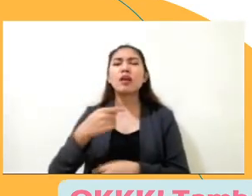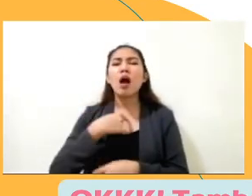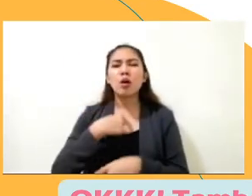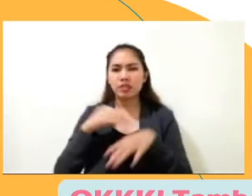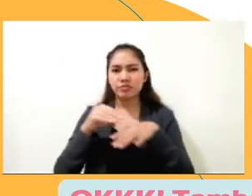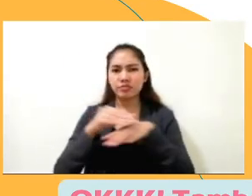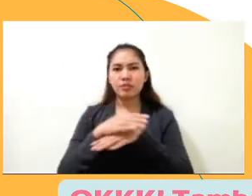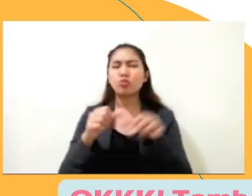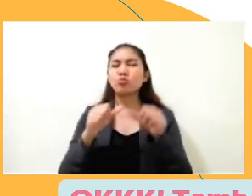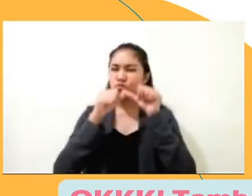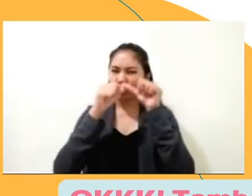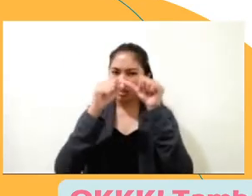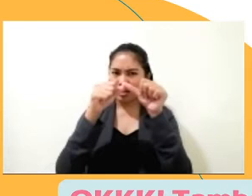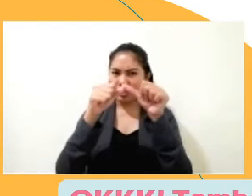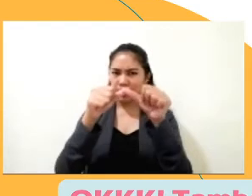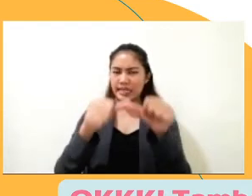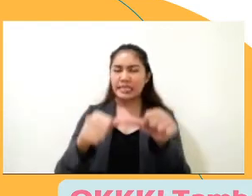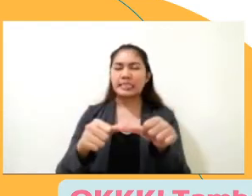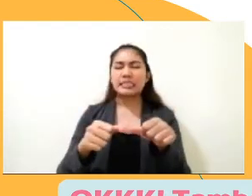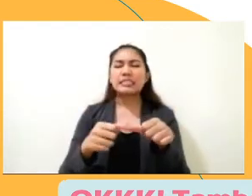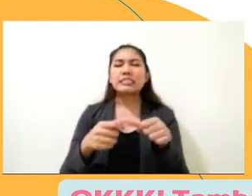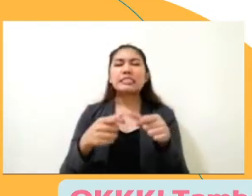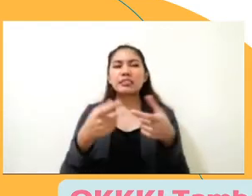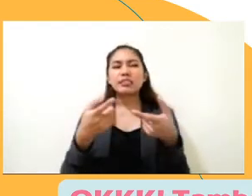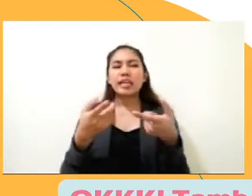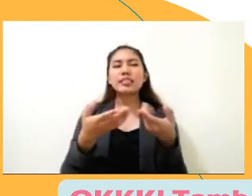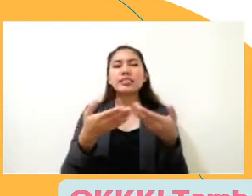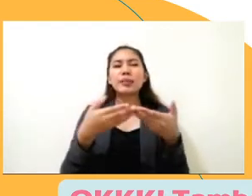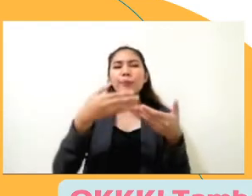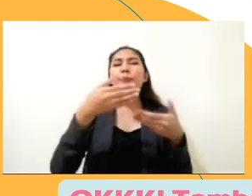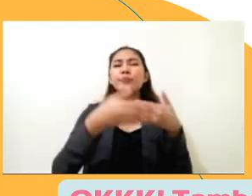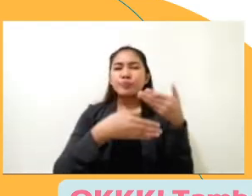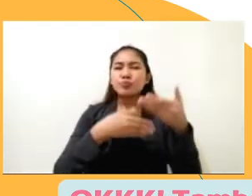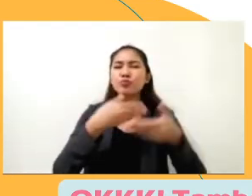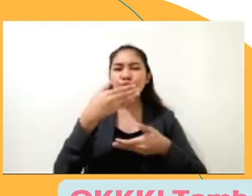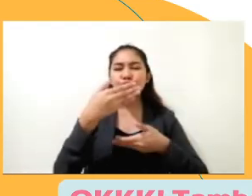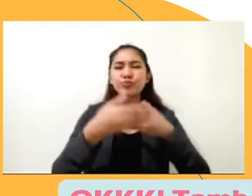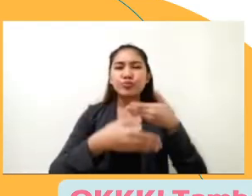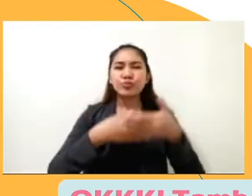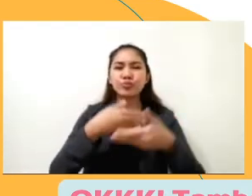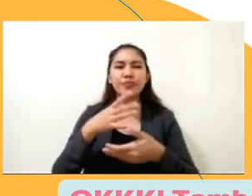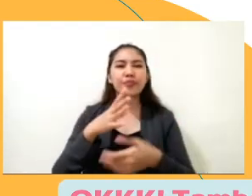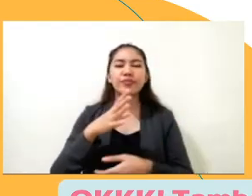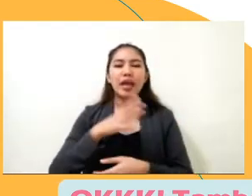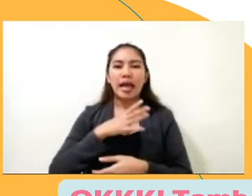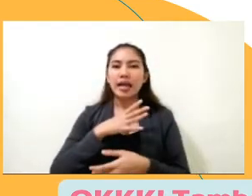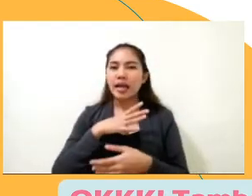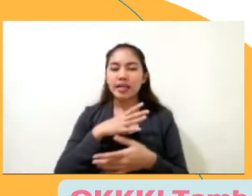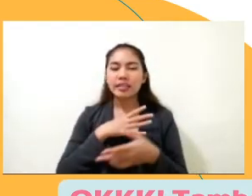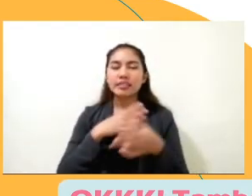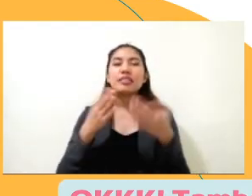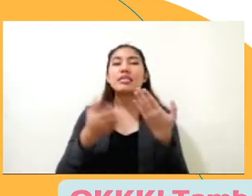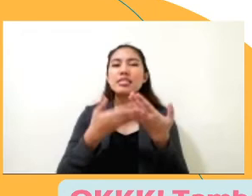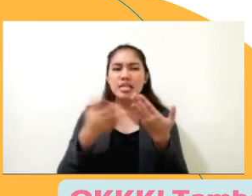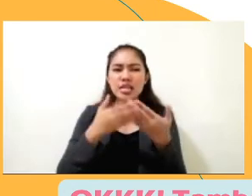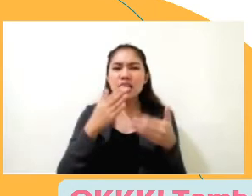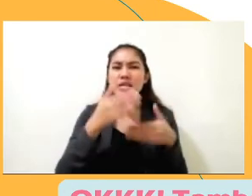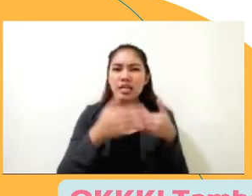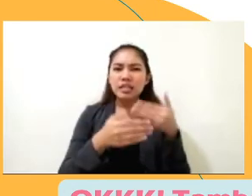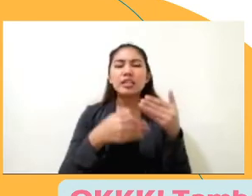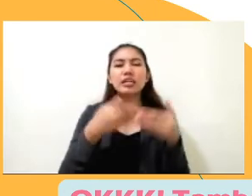sa ngayon. May kung ano yung kaya mong gawin sa ngayon para hindi na siya maging magulo, subukan mo. No, kasi